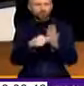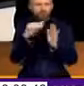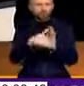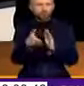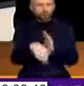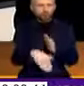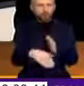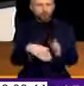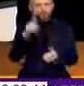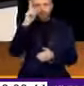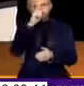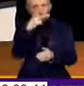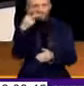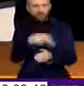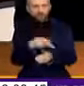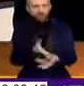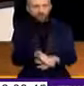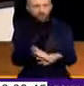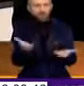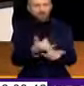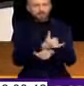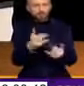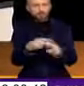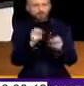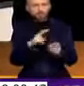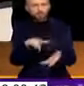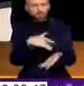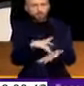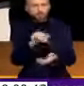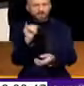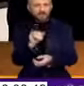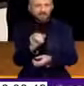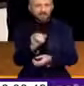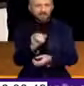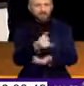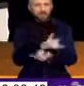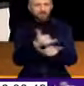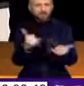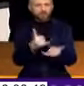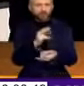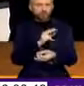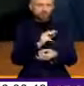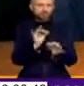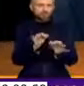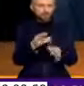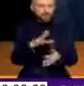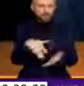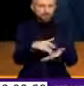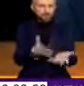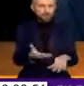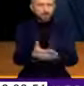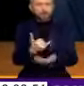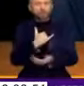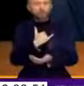Хочу сказати, що в Мадриді їх і 2 тисячі, які забезпечують безпеку міста і забезпечують функціонал для міста. В